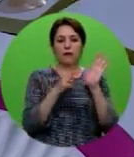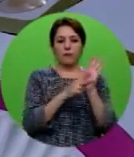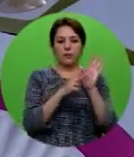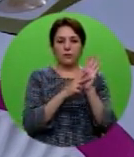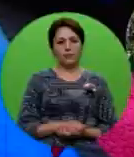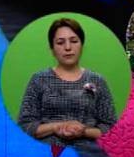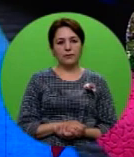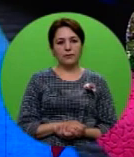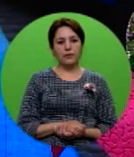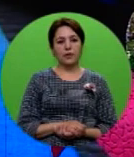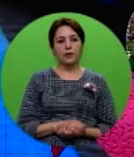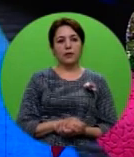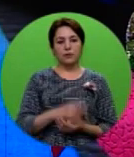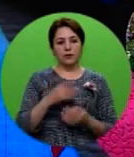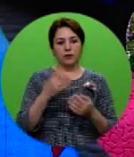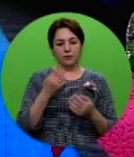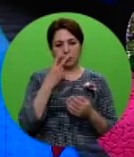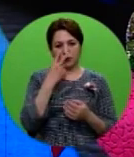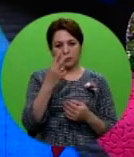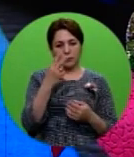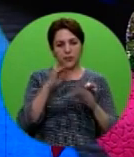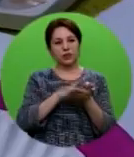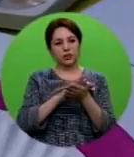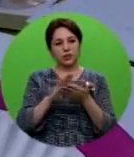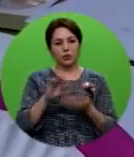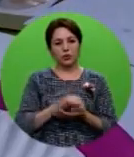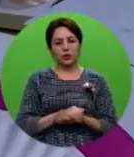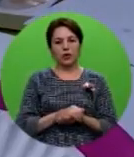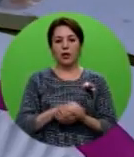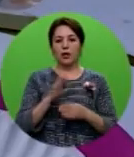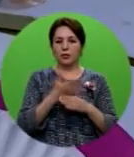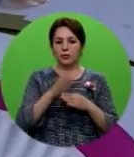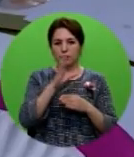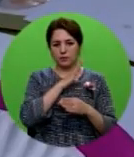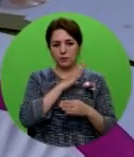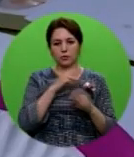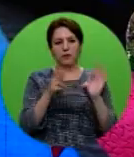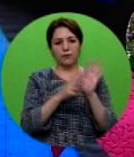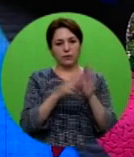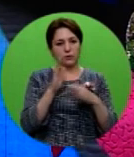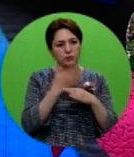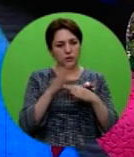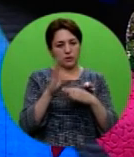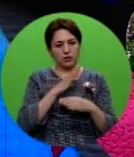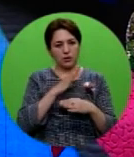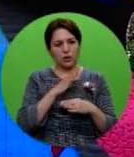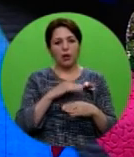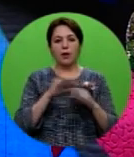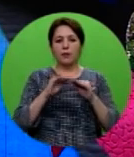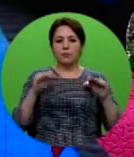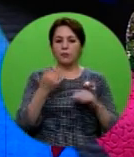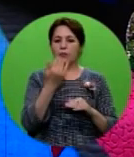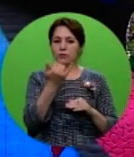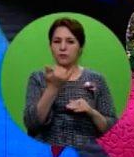мотивов. Вот что у меня, ребят, получается. Разделили окружность на 8 частей. Вы можете, ребят, как я уже